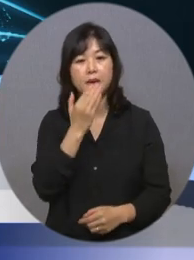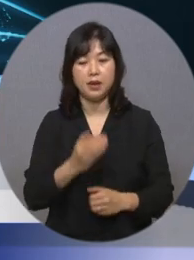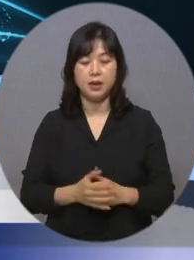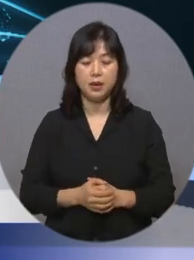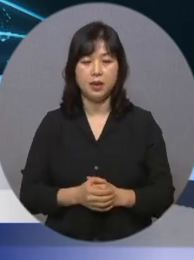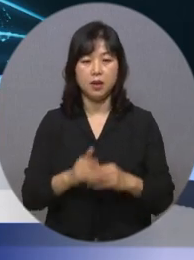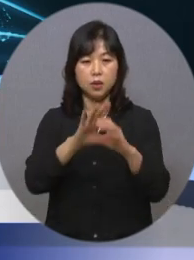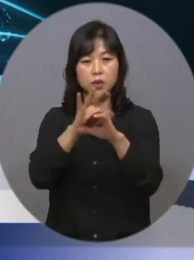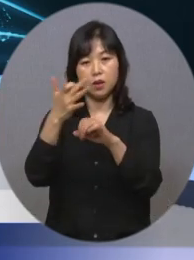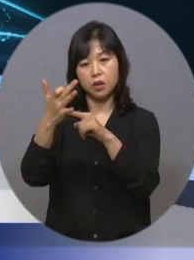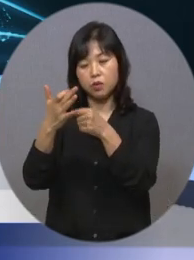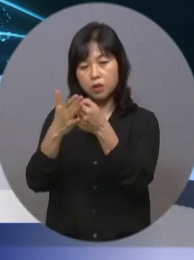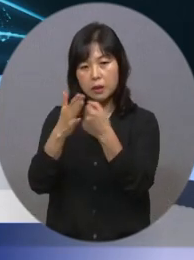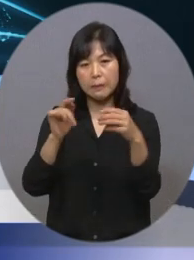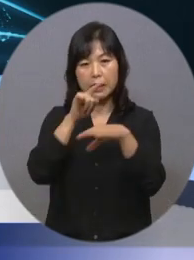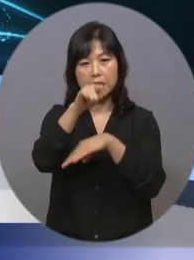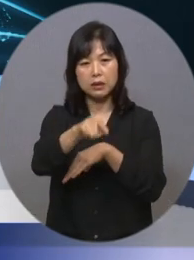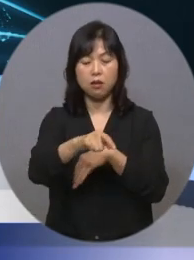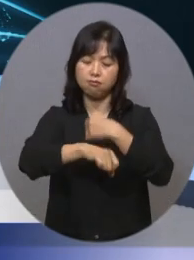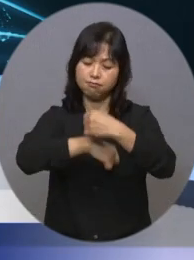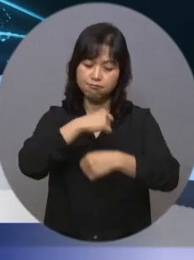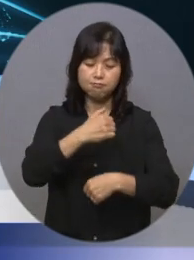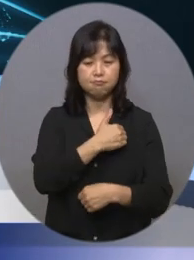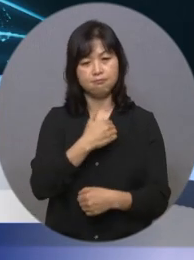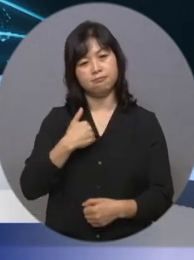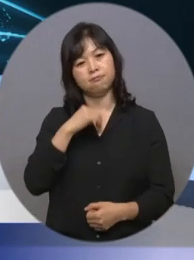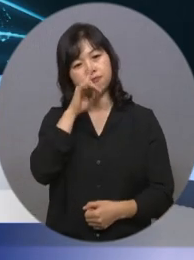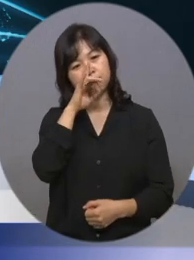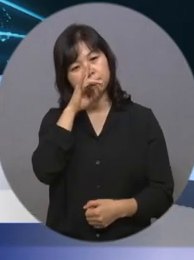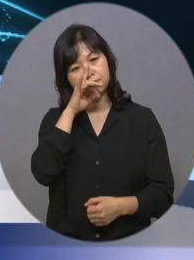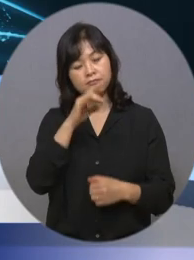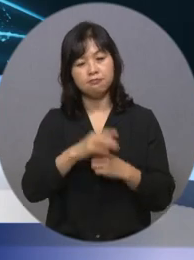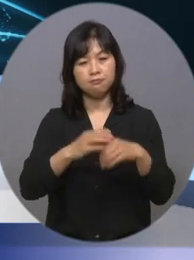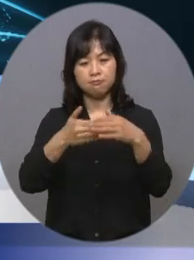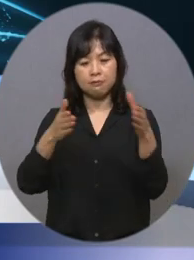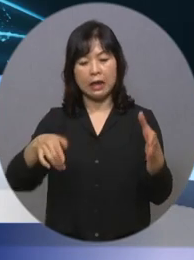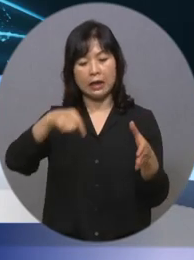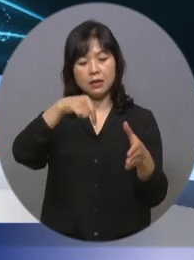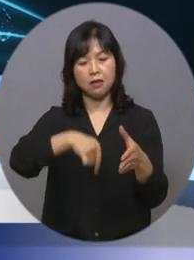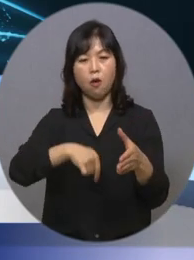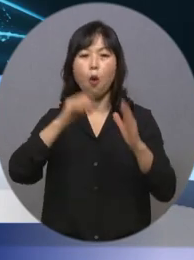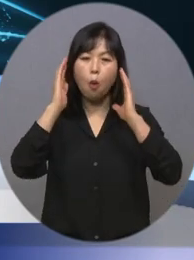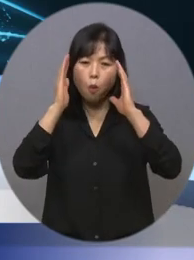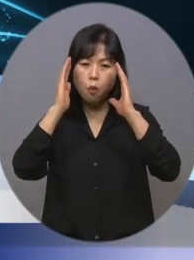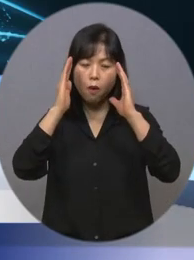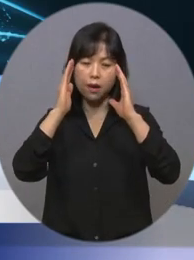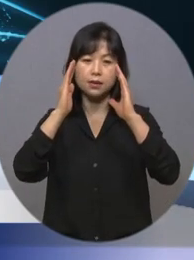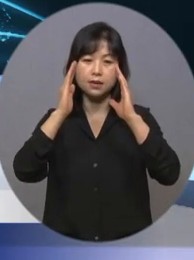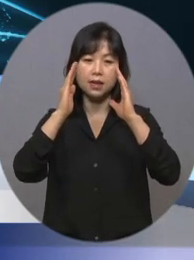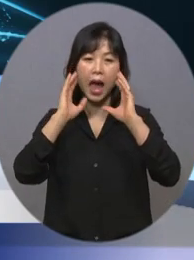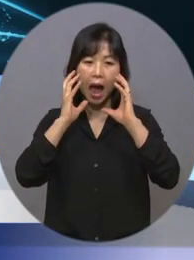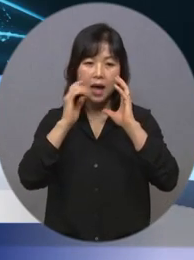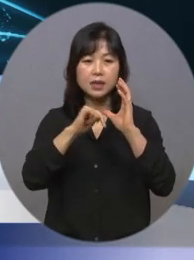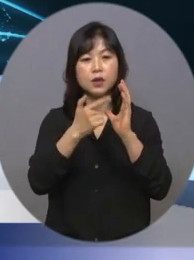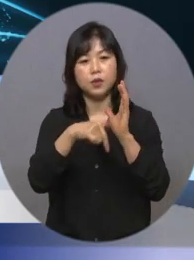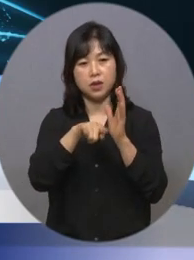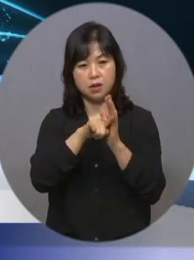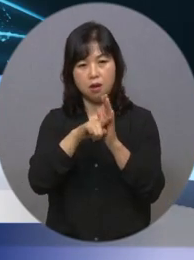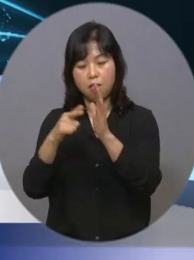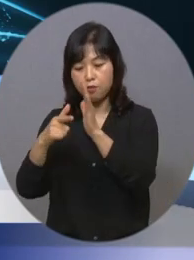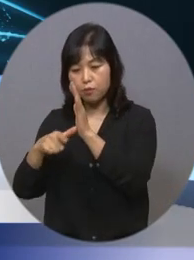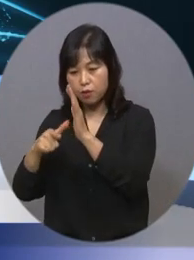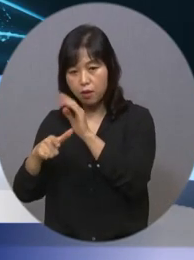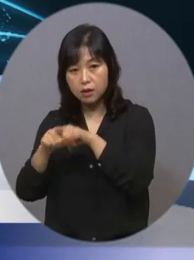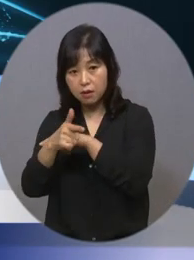코로나19로 인해 바깥에서 마음껏 뛰놀지 못하고 한정된 실내에서 공부하는 아이들을 위해 교구를 통해 환경을 생각해 볼